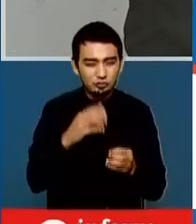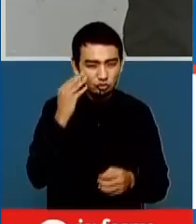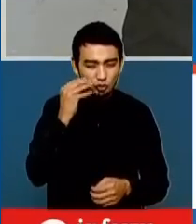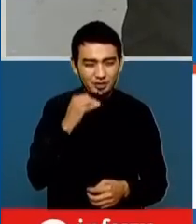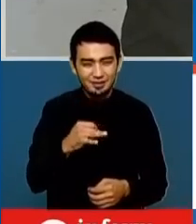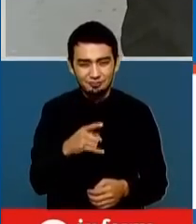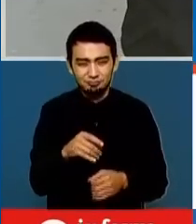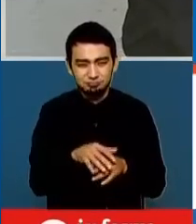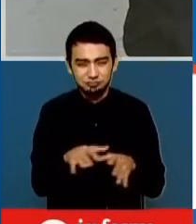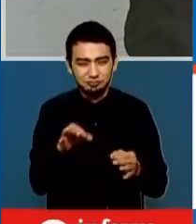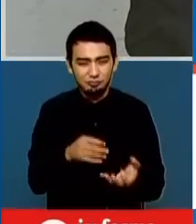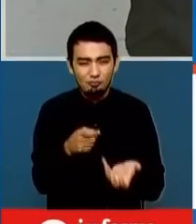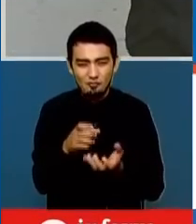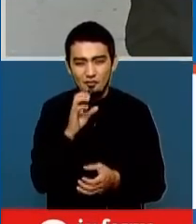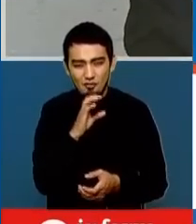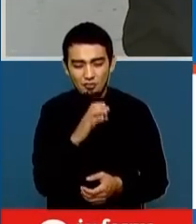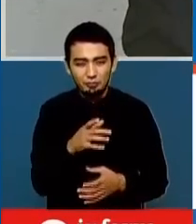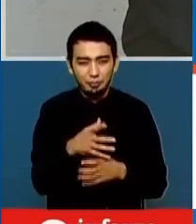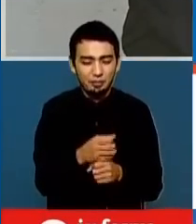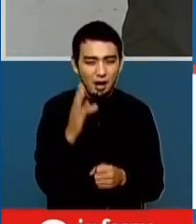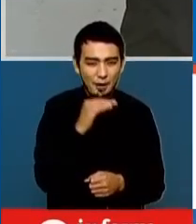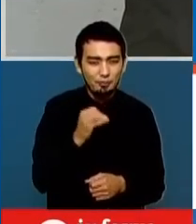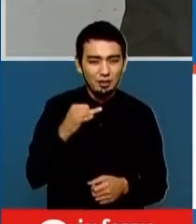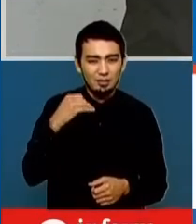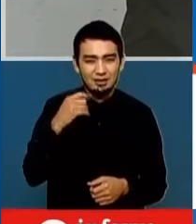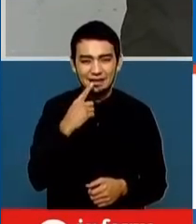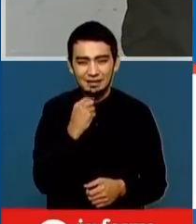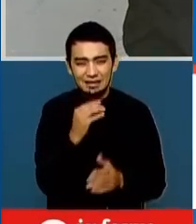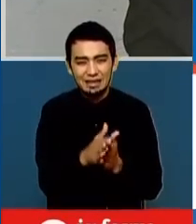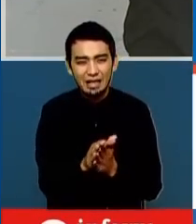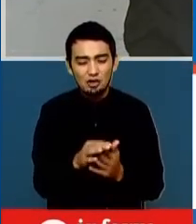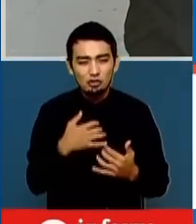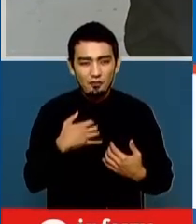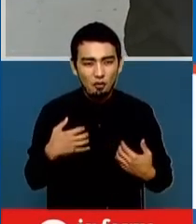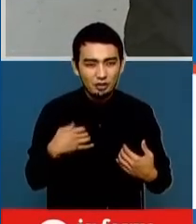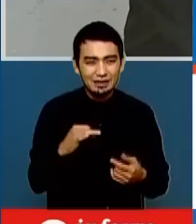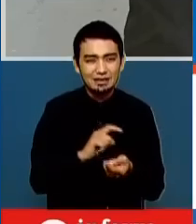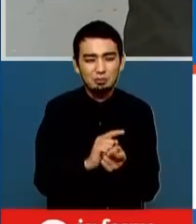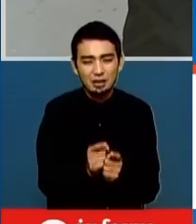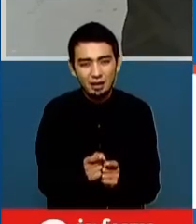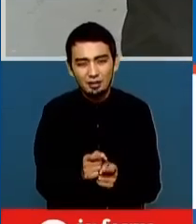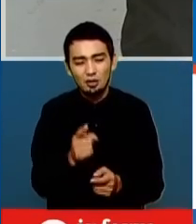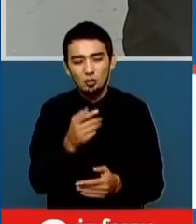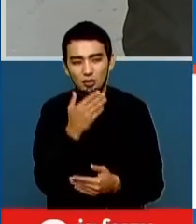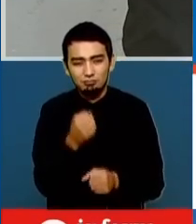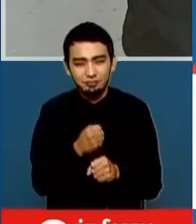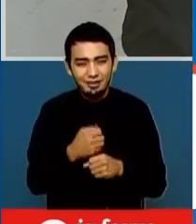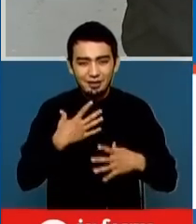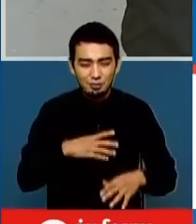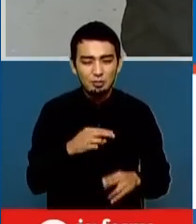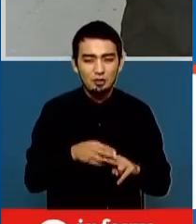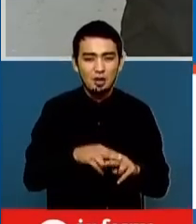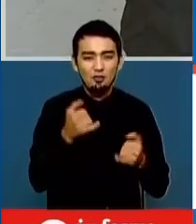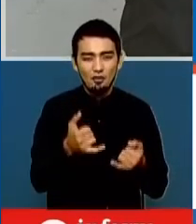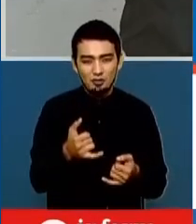рисков распространения браконьерства и сокращения поголовья краснокнижного животного никаких изменений предпринято не было. На сегодня